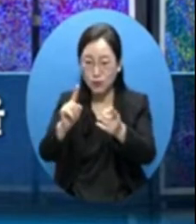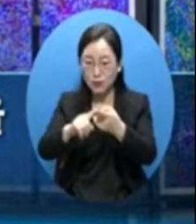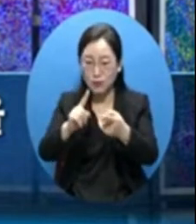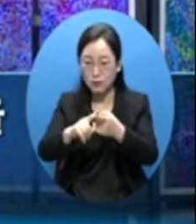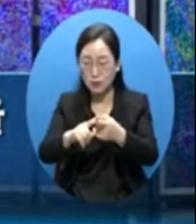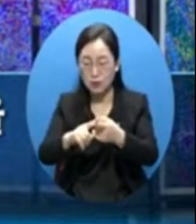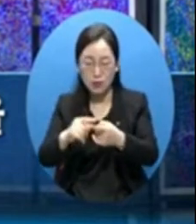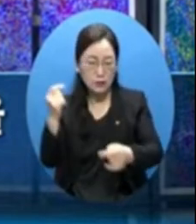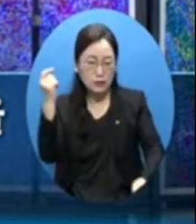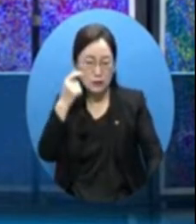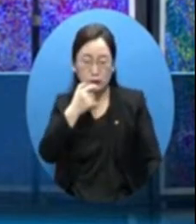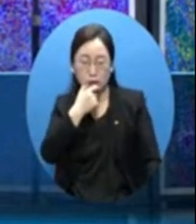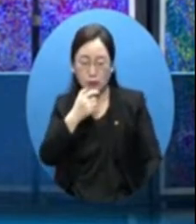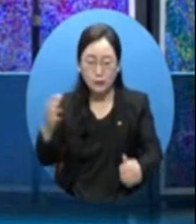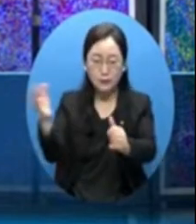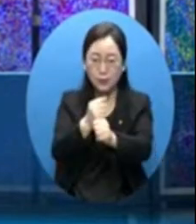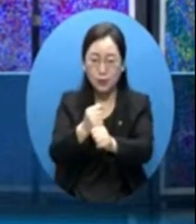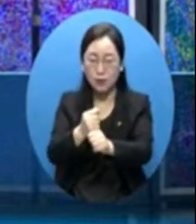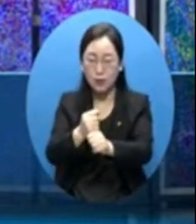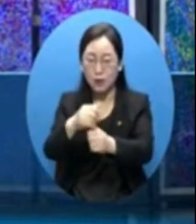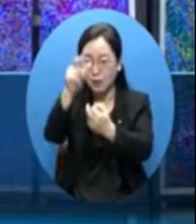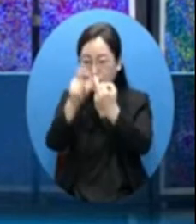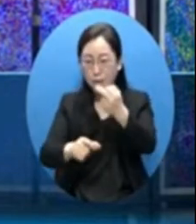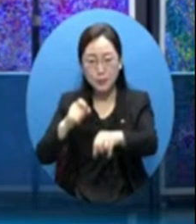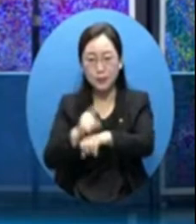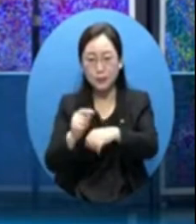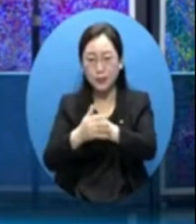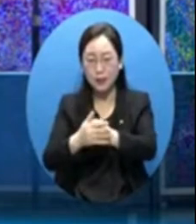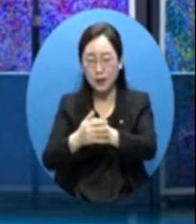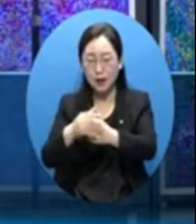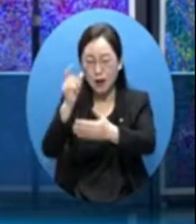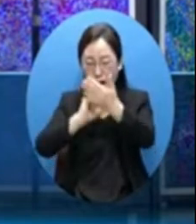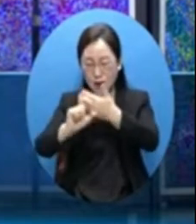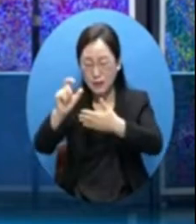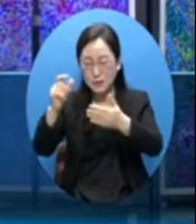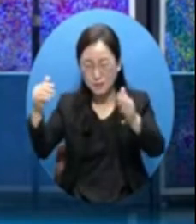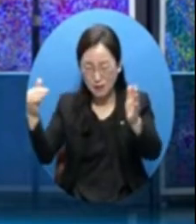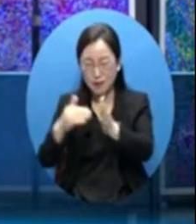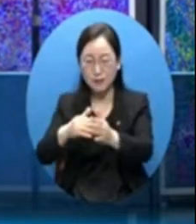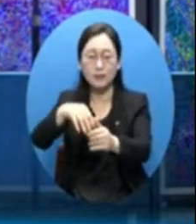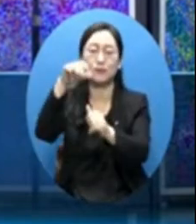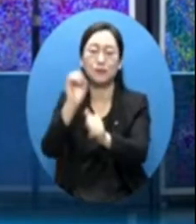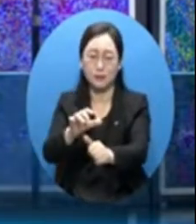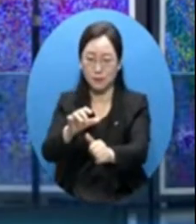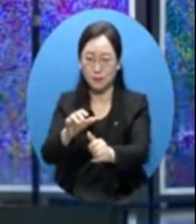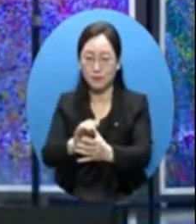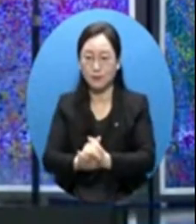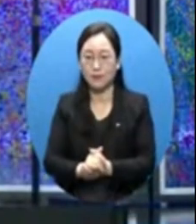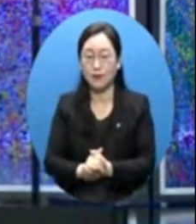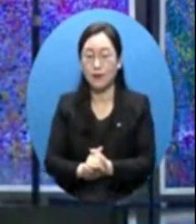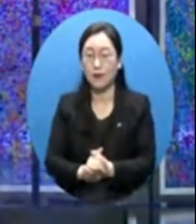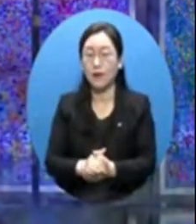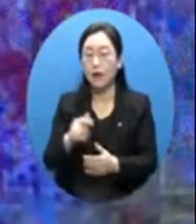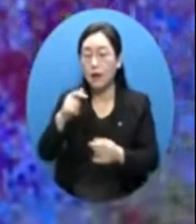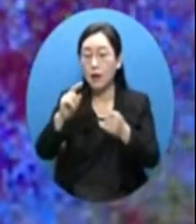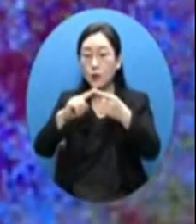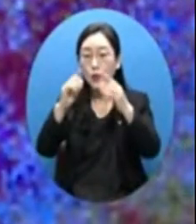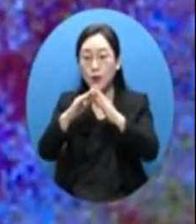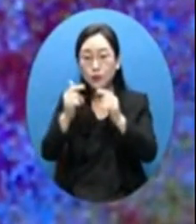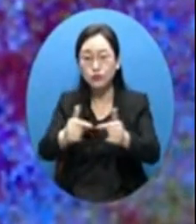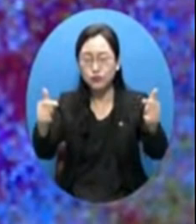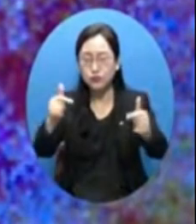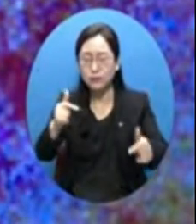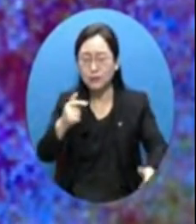싫어하여 그들을 잡음에 날이 이미 저물었으므로 이튿날까지 가두었으나 당시 교회봉을 가장 못마땅하게 여긴